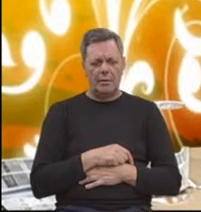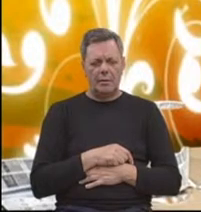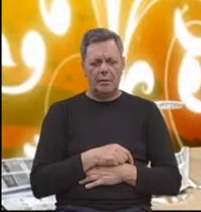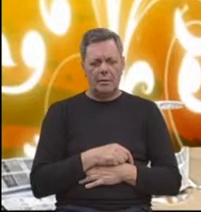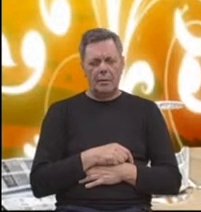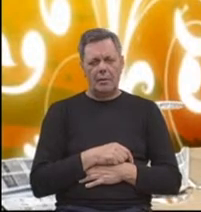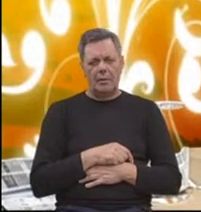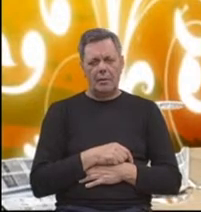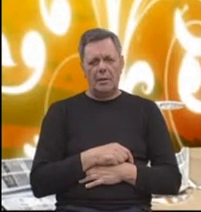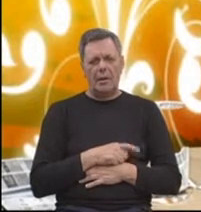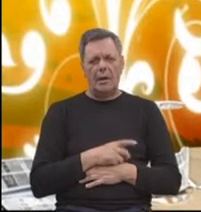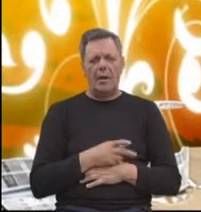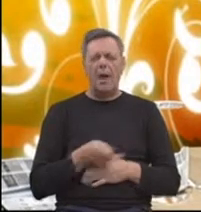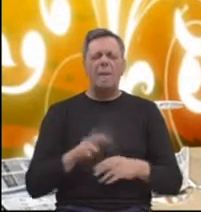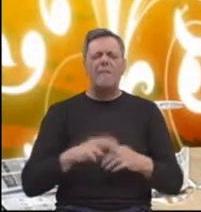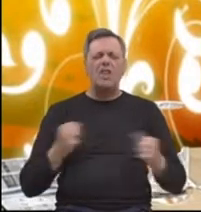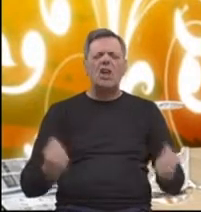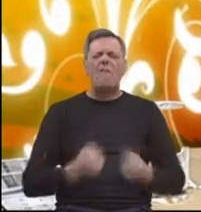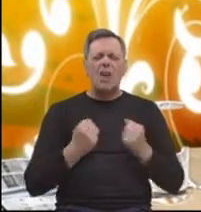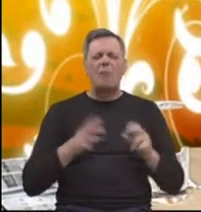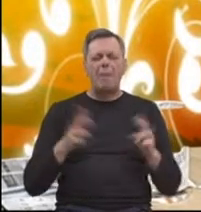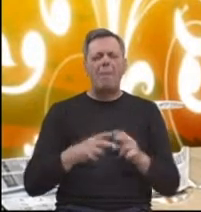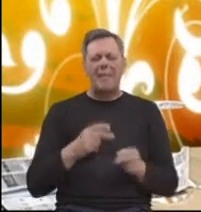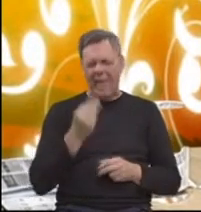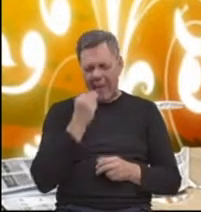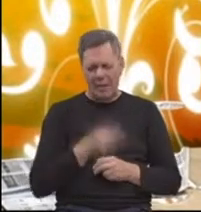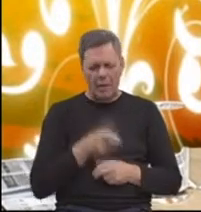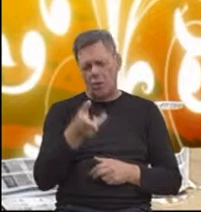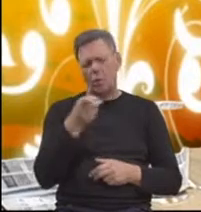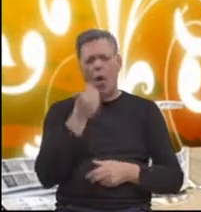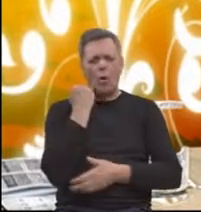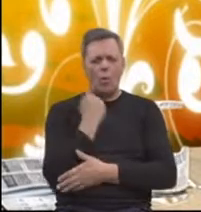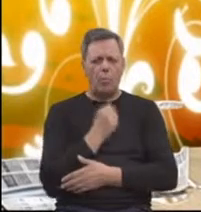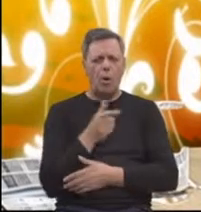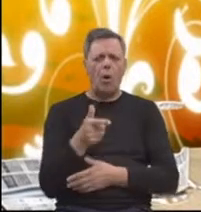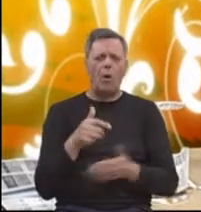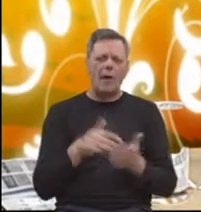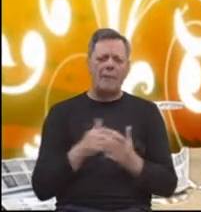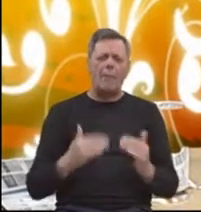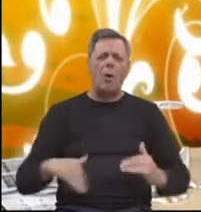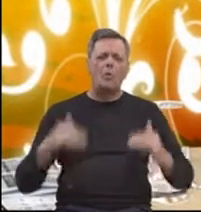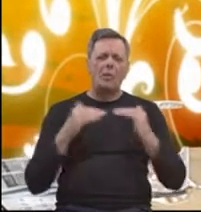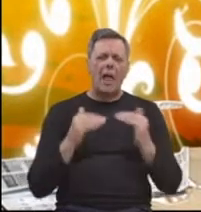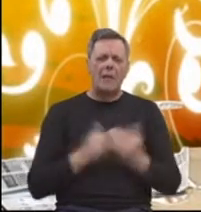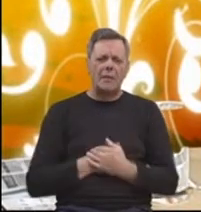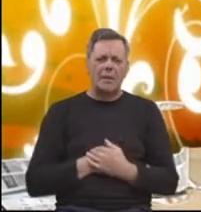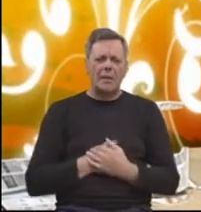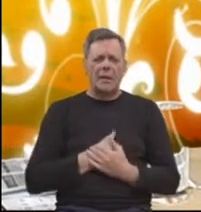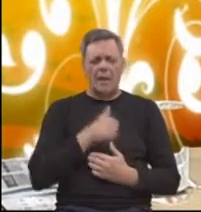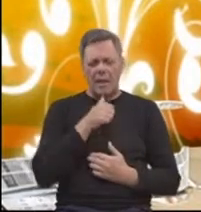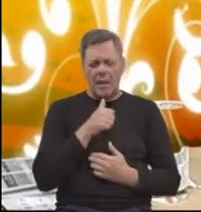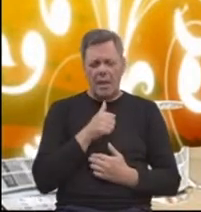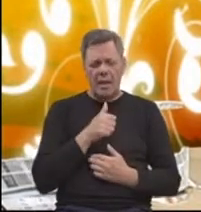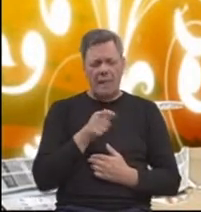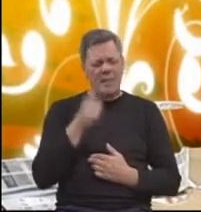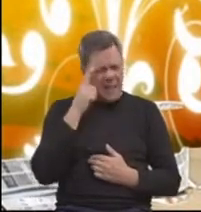osobi nije dovoljno reći više vježbaj manje jedi jer to je glupo. To je broj jedan glupo. Ona treba sve to uskladiti. To je u redu. I prvo, vi